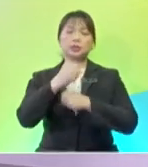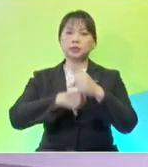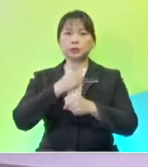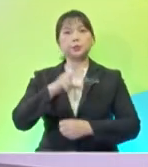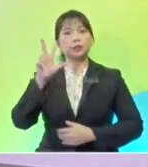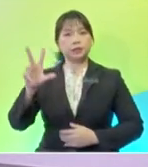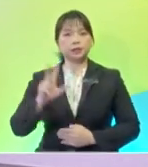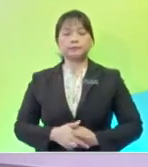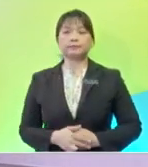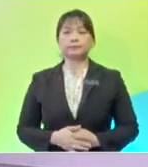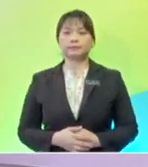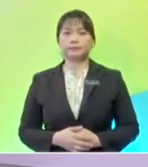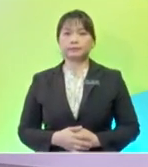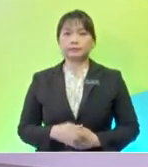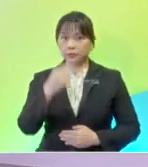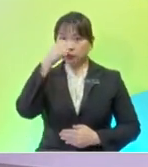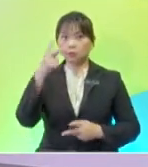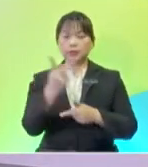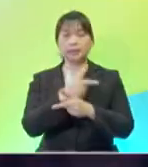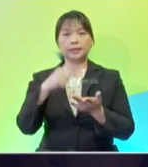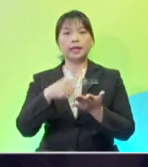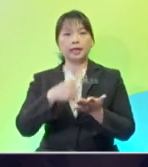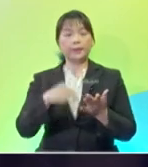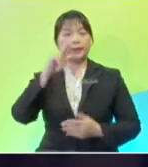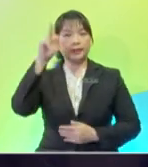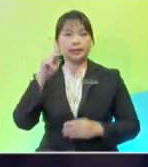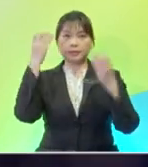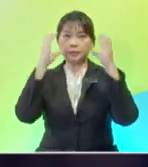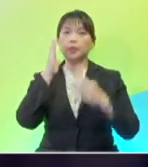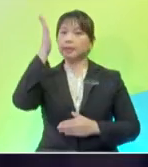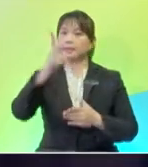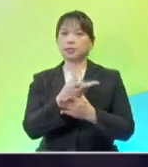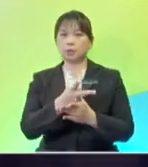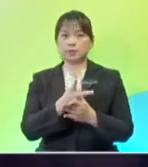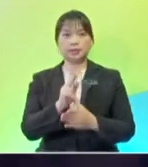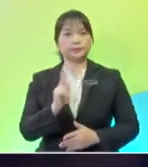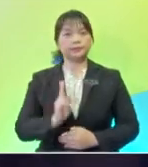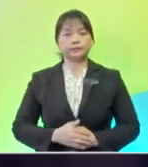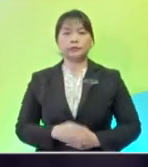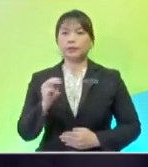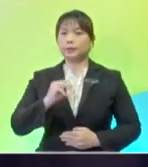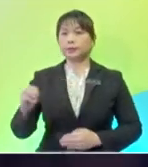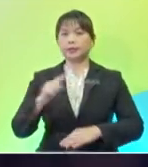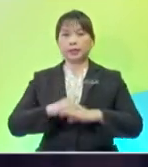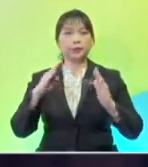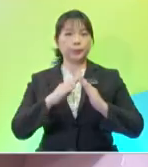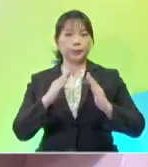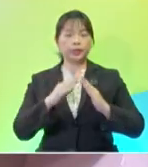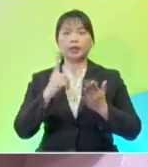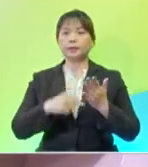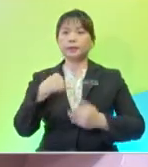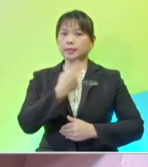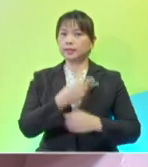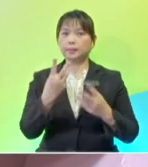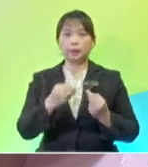bait Cikgu untuk segmen kali ini apakah yang akan cegukan Oke menit ke rumah Eman Apink kita